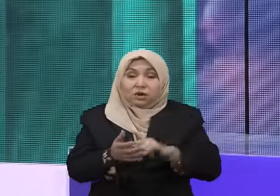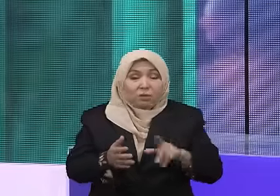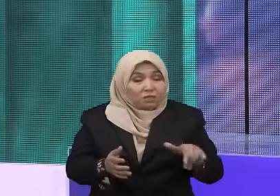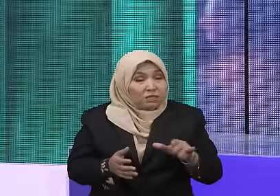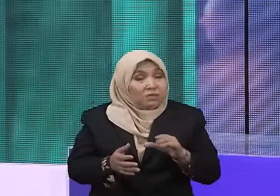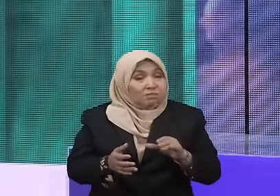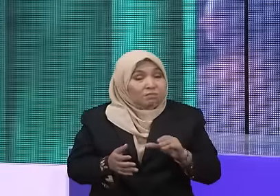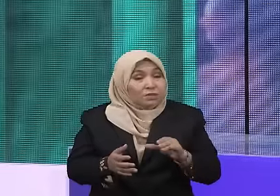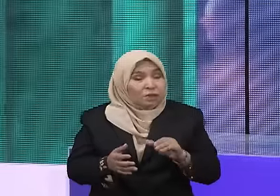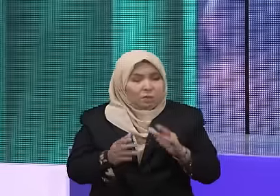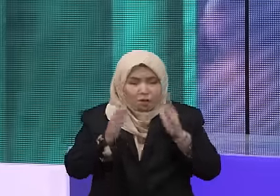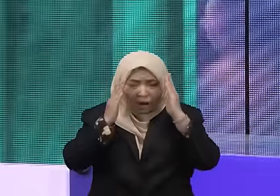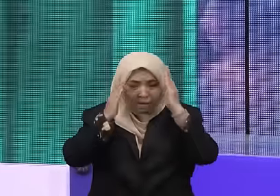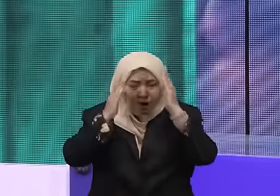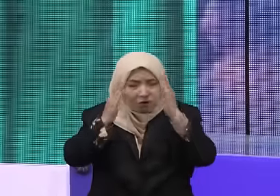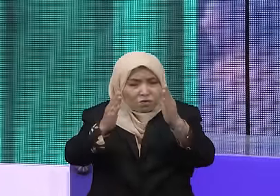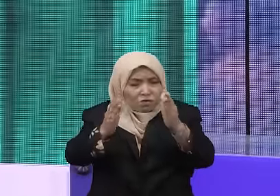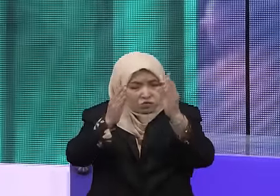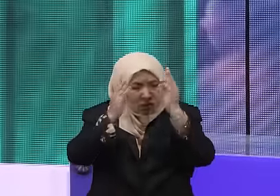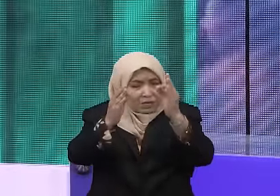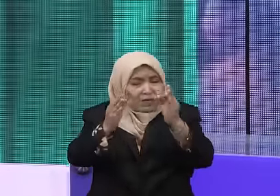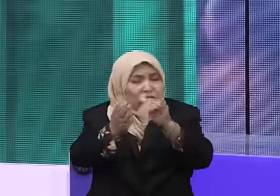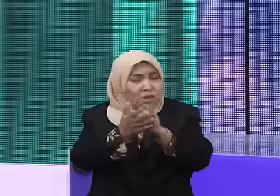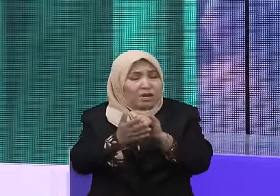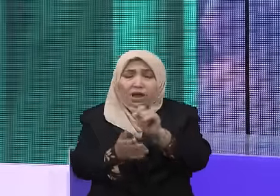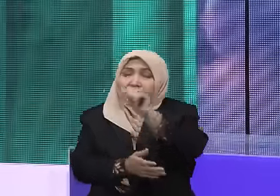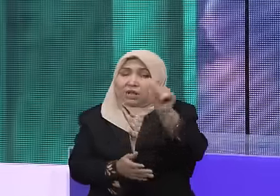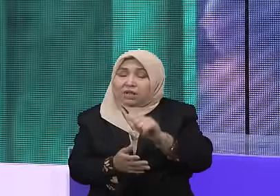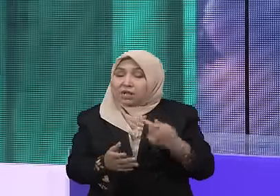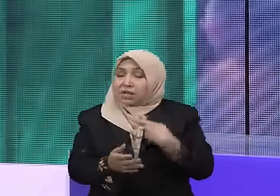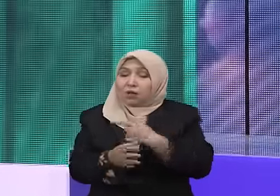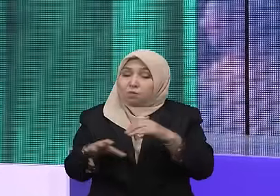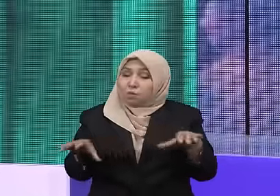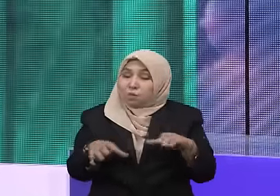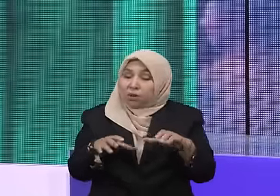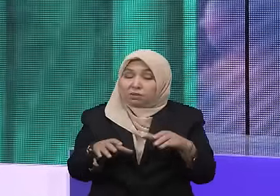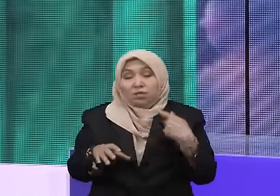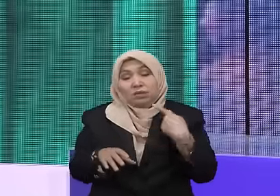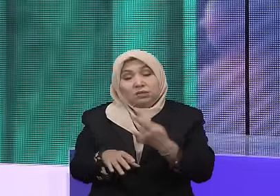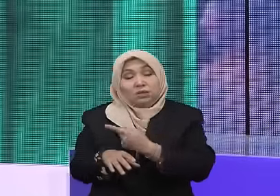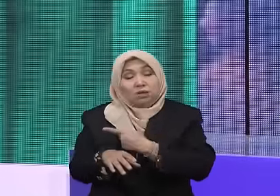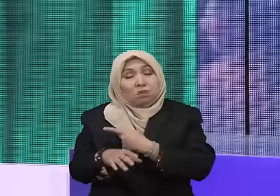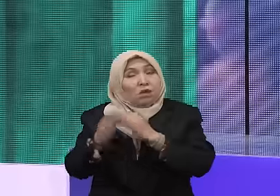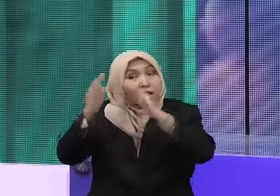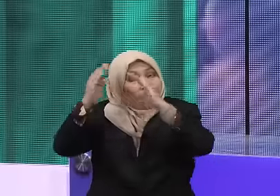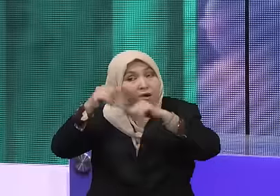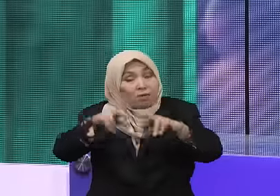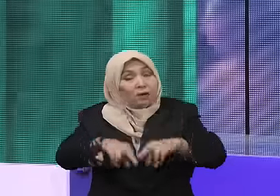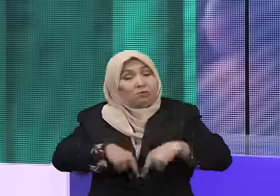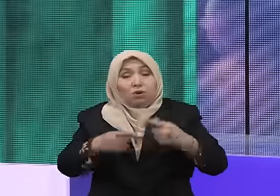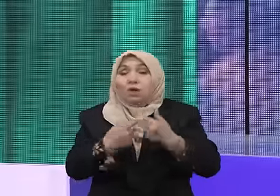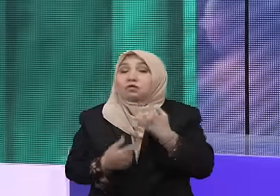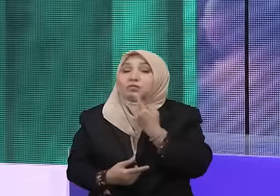wal ard, menekankan apa? Bahawa apa sahaja yang kita buat, Ustaz, kan? Yeah. Kita mengharap redha daripada